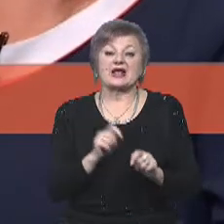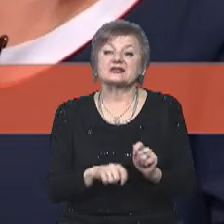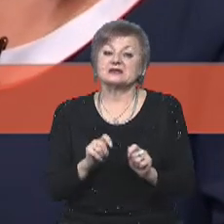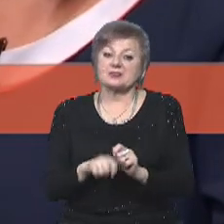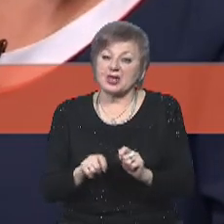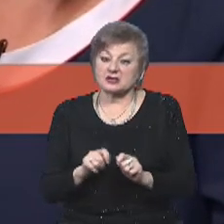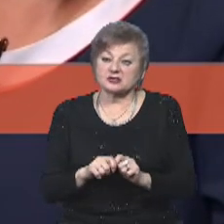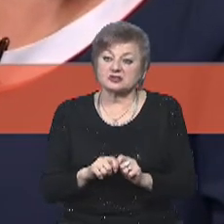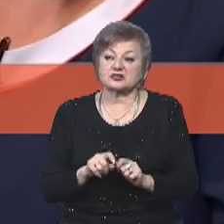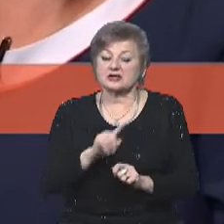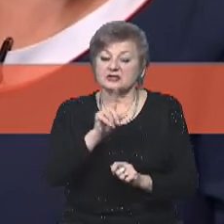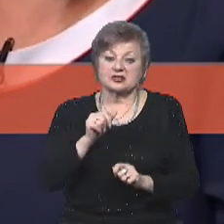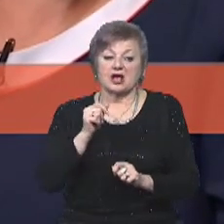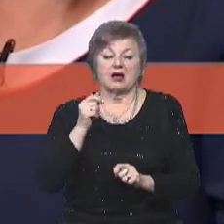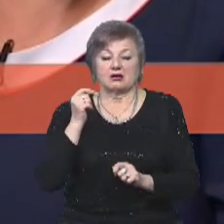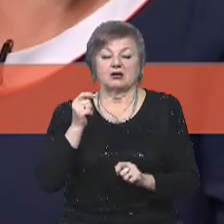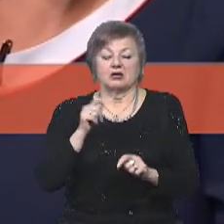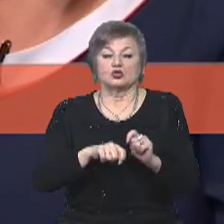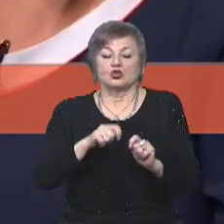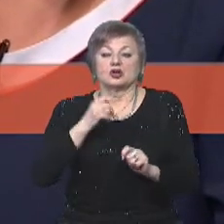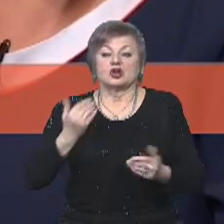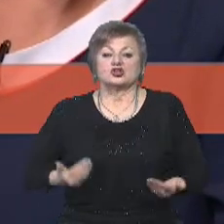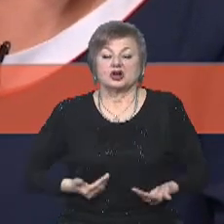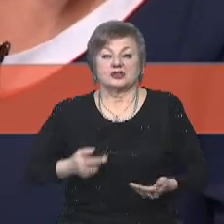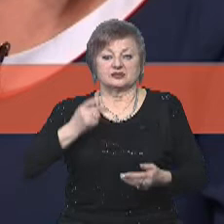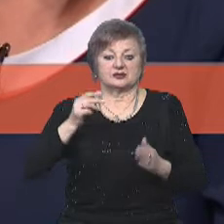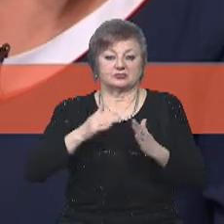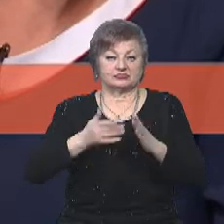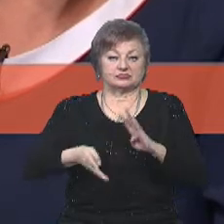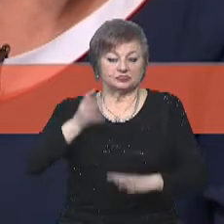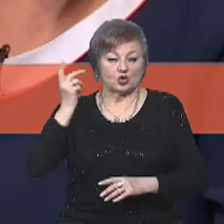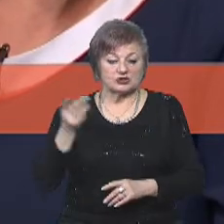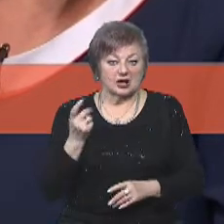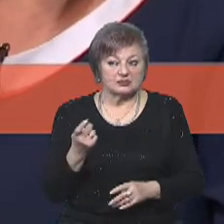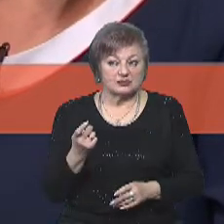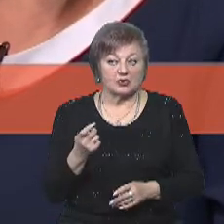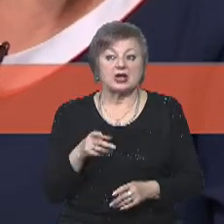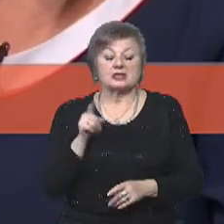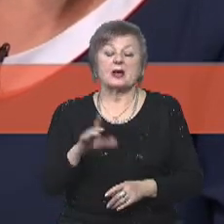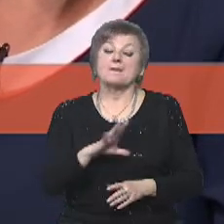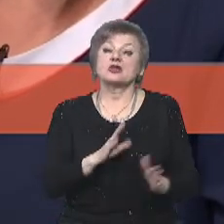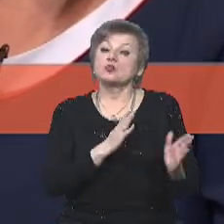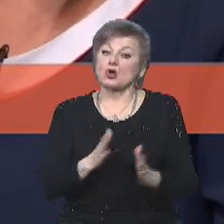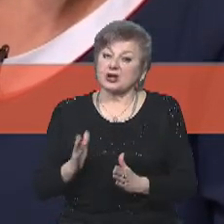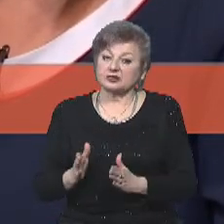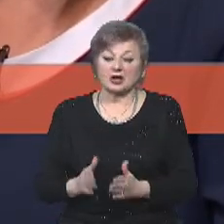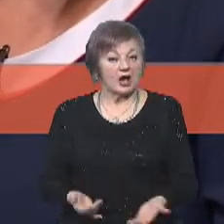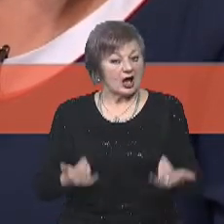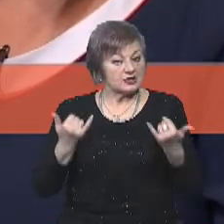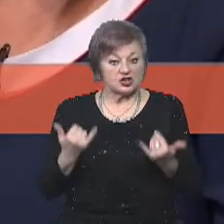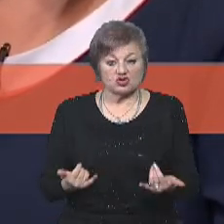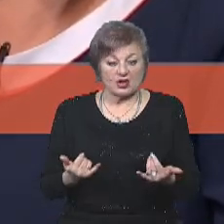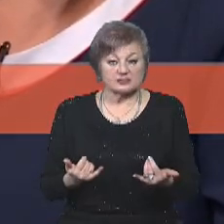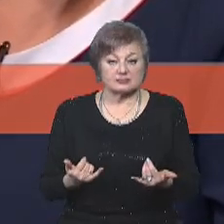по контролю за жилищным хозяйством. Они в свое время тоже подписывали эти акты. Тогда был порядок. На сегодняшний